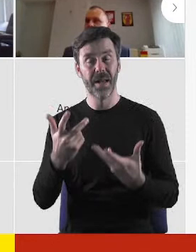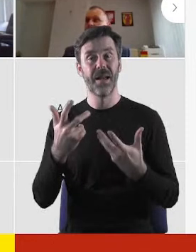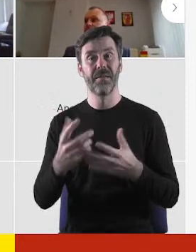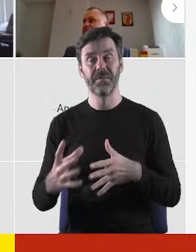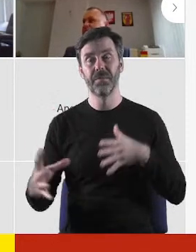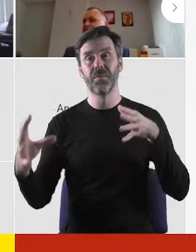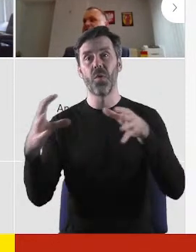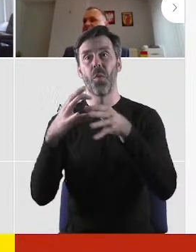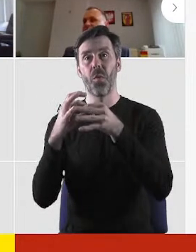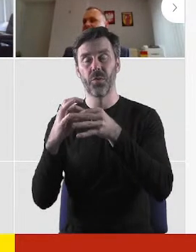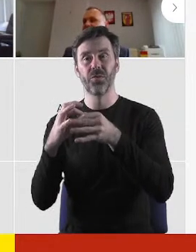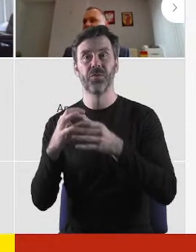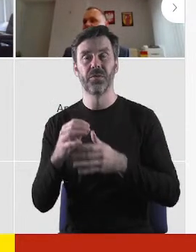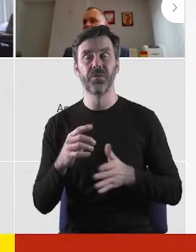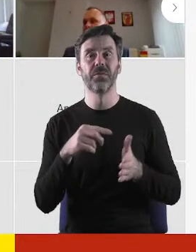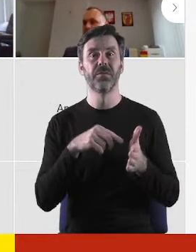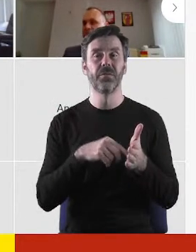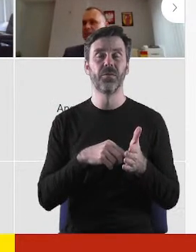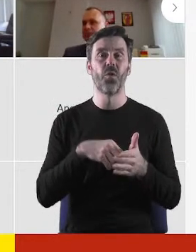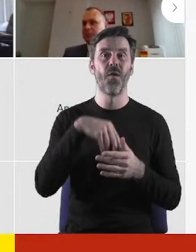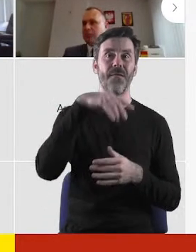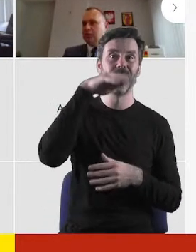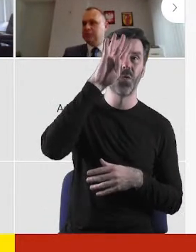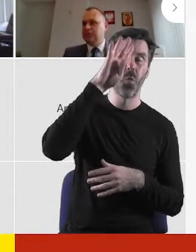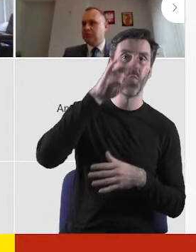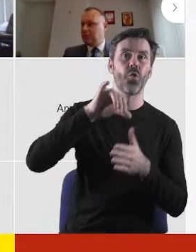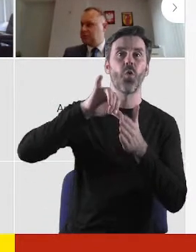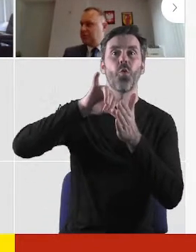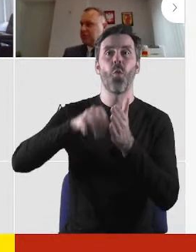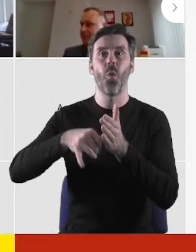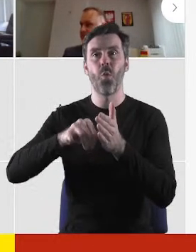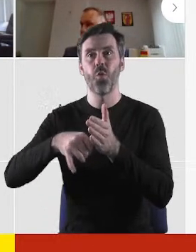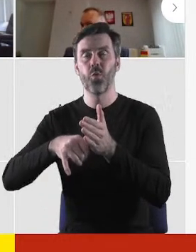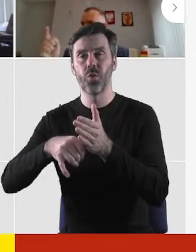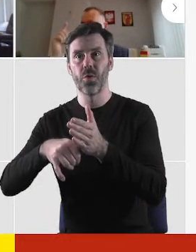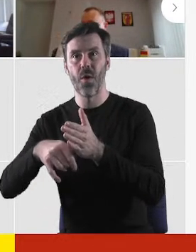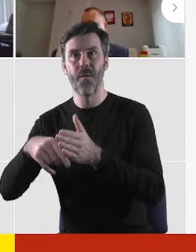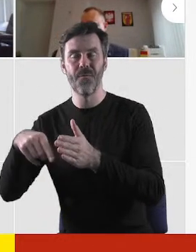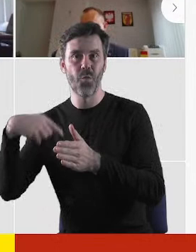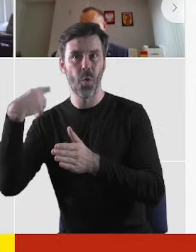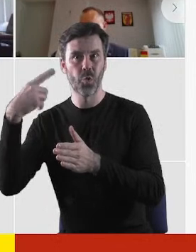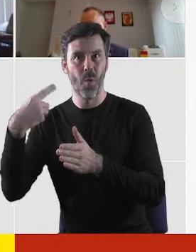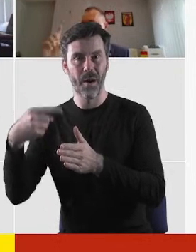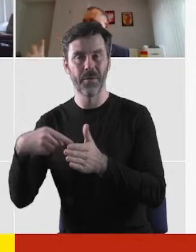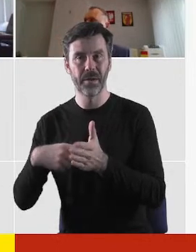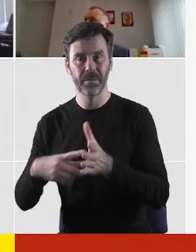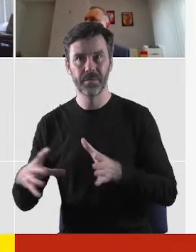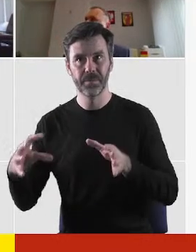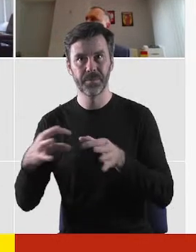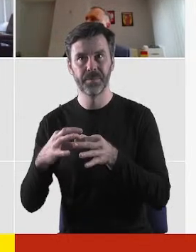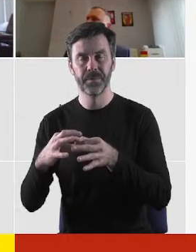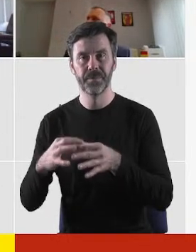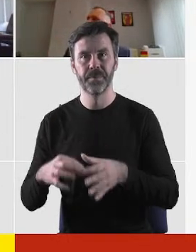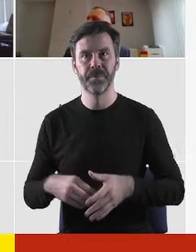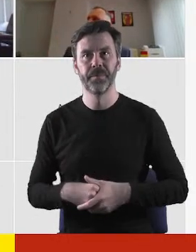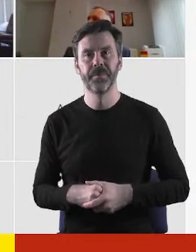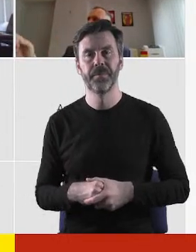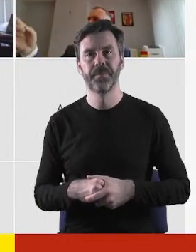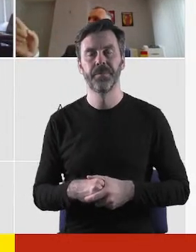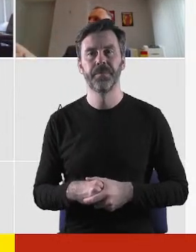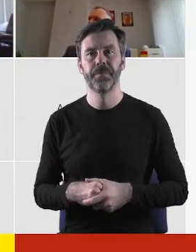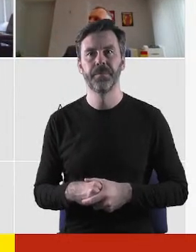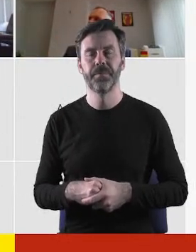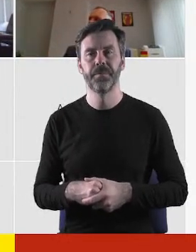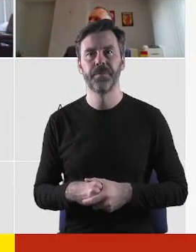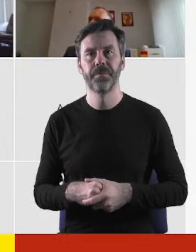kolejowych jak ostatnimi czasy, właśnie jeśli chodzi o to połączenie.